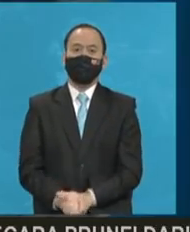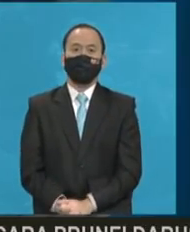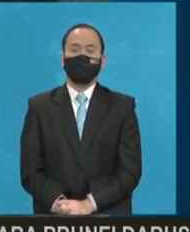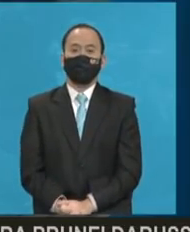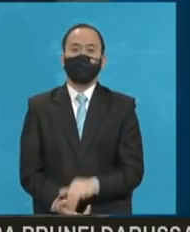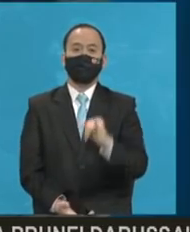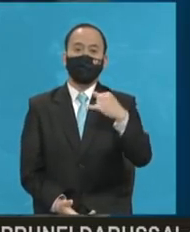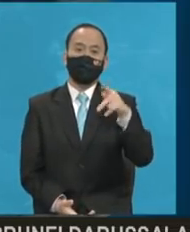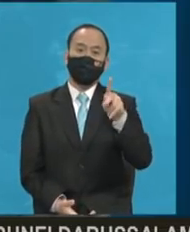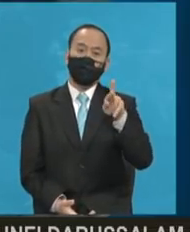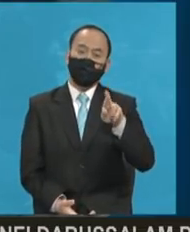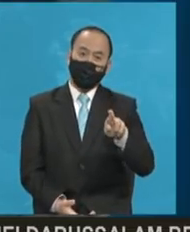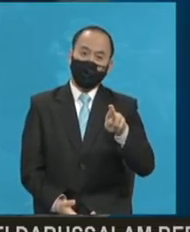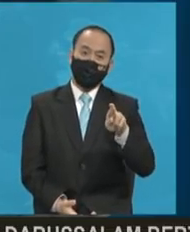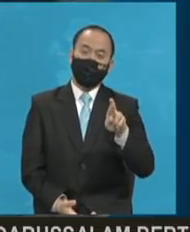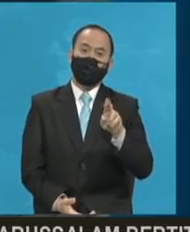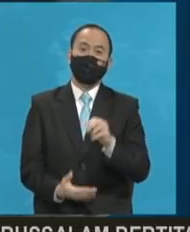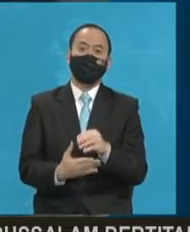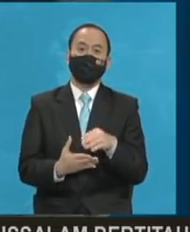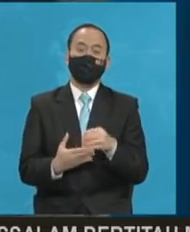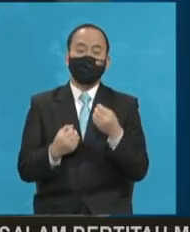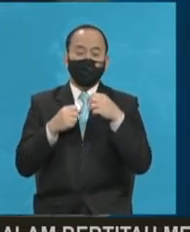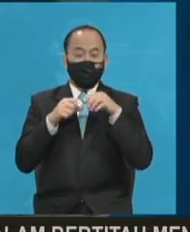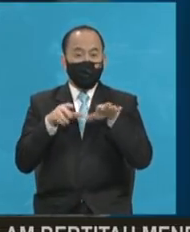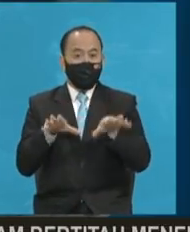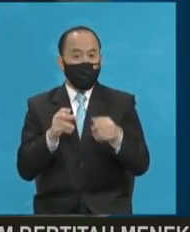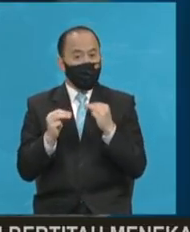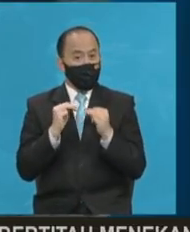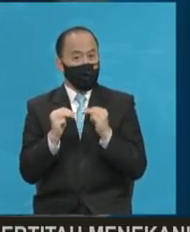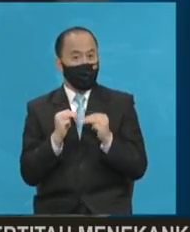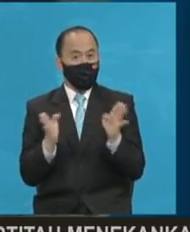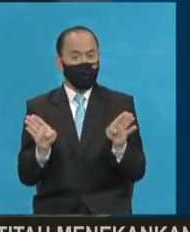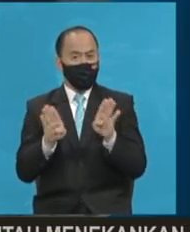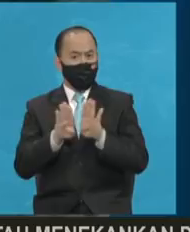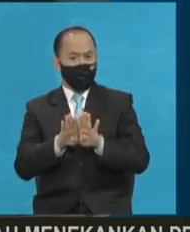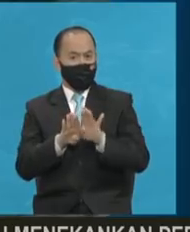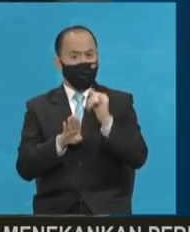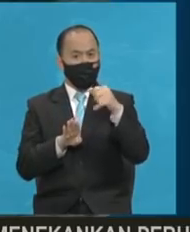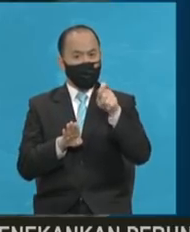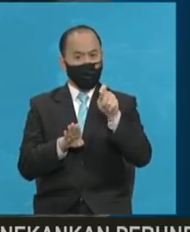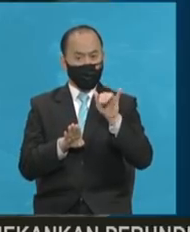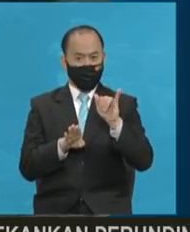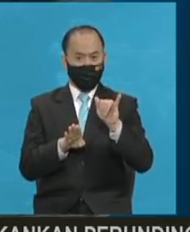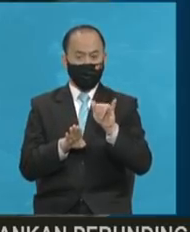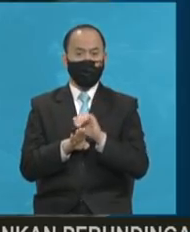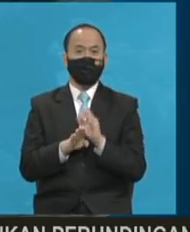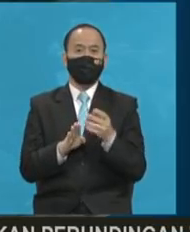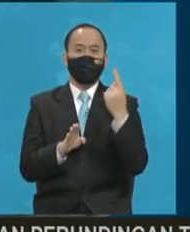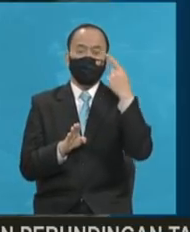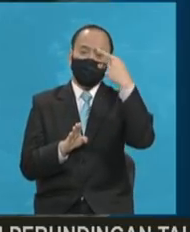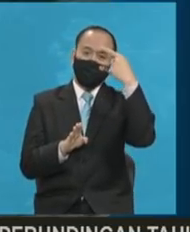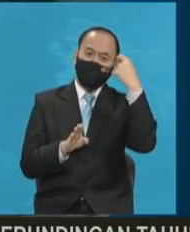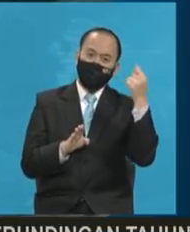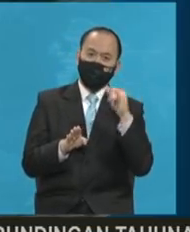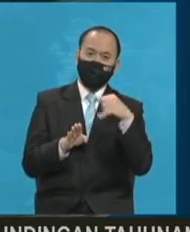Hai jembatan kecil Raya Kementerian Pembangunan dalam siaran Akbarnya memaklumkan penutupan sementara Jati berkenaan telah adalah disebabkan